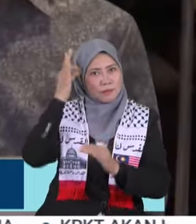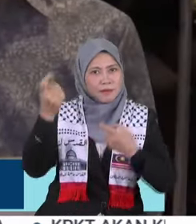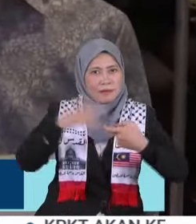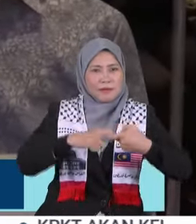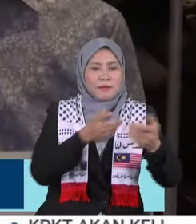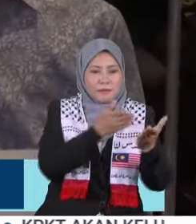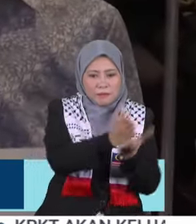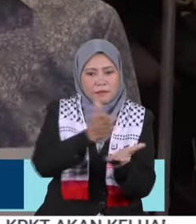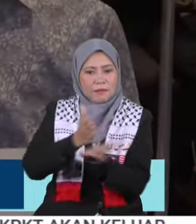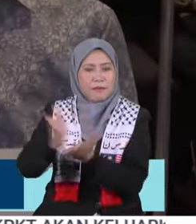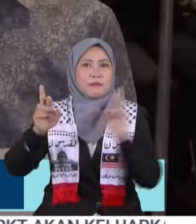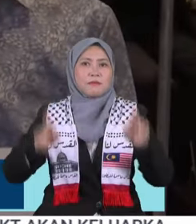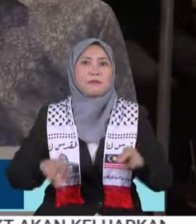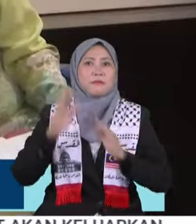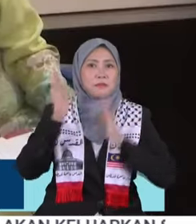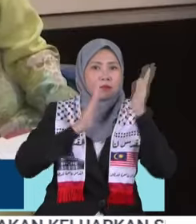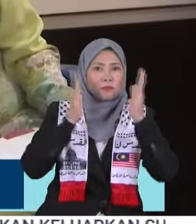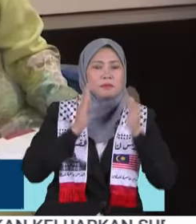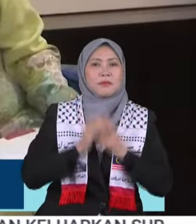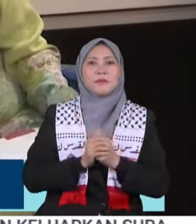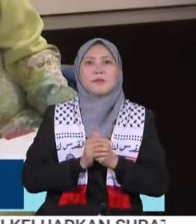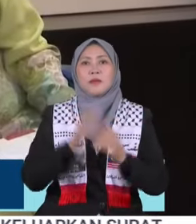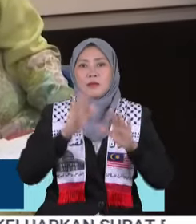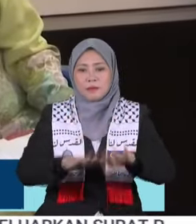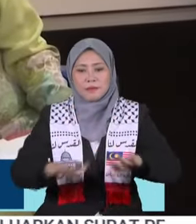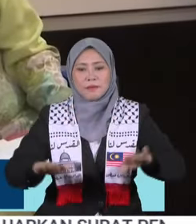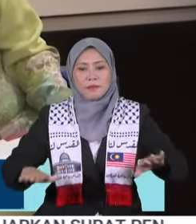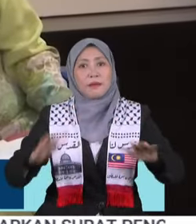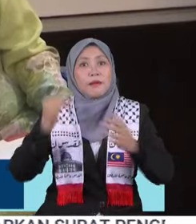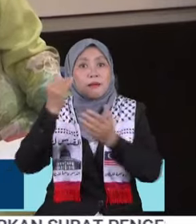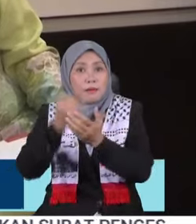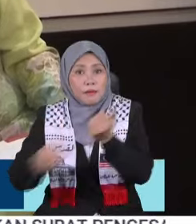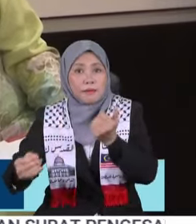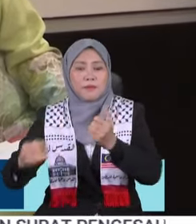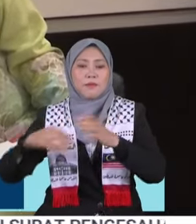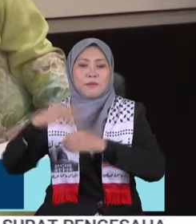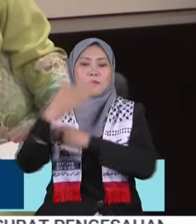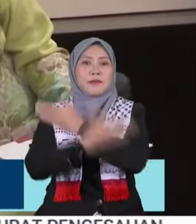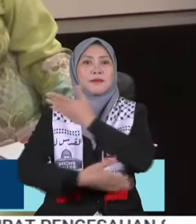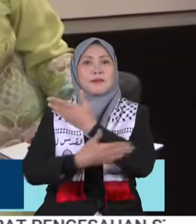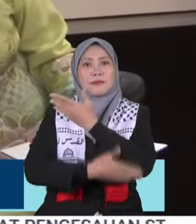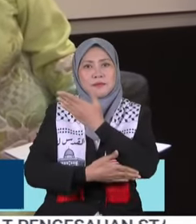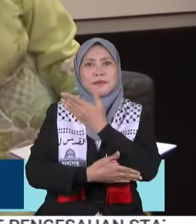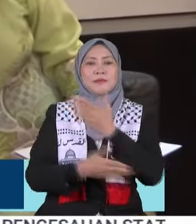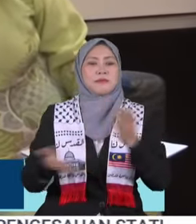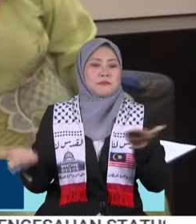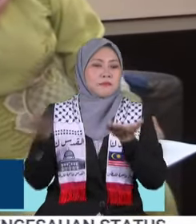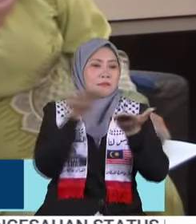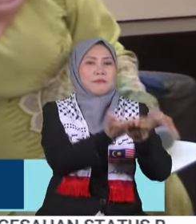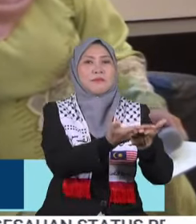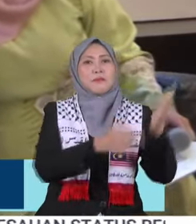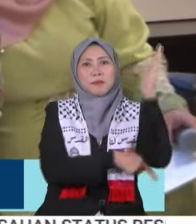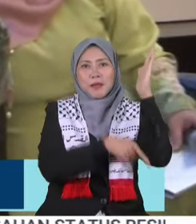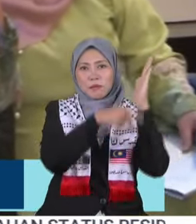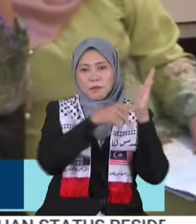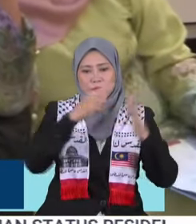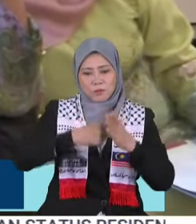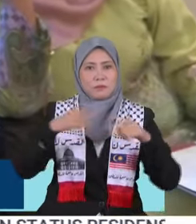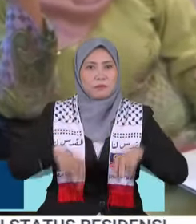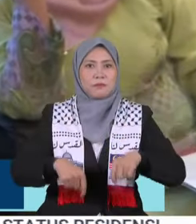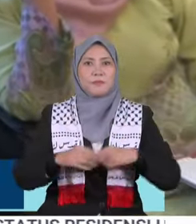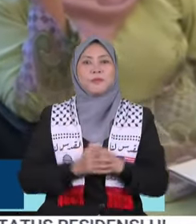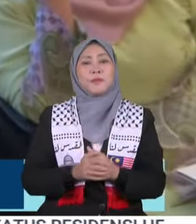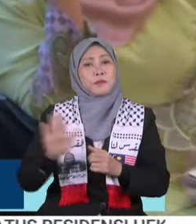Persekutuan berkaitan hak-hak kewarganegaraan bagi kanak-kanak yang lahir di luar negara ke Parlimen bulan ini. Jelas